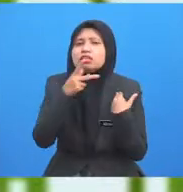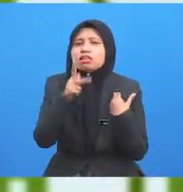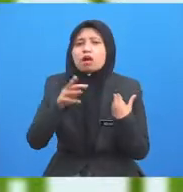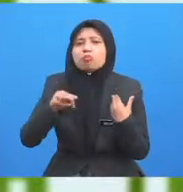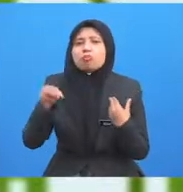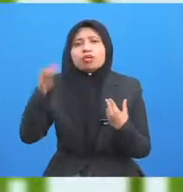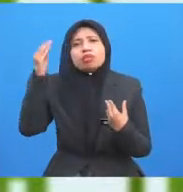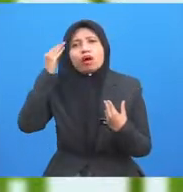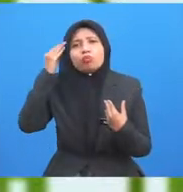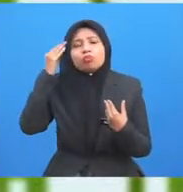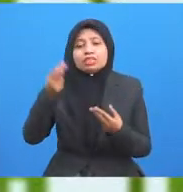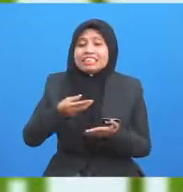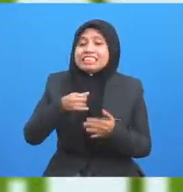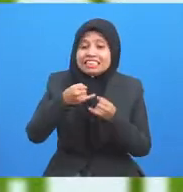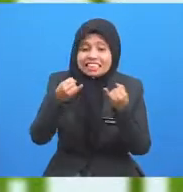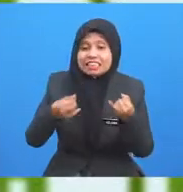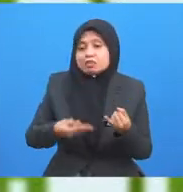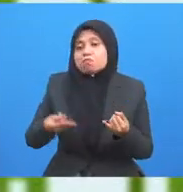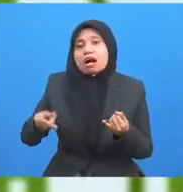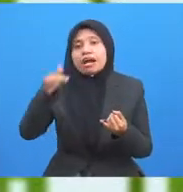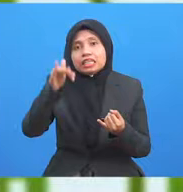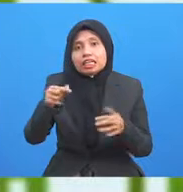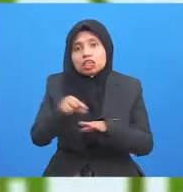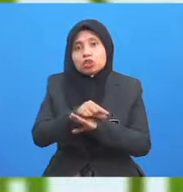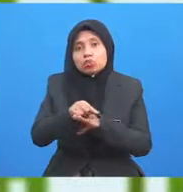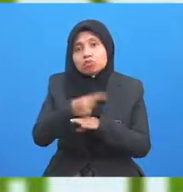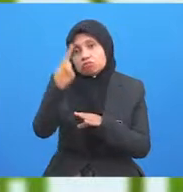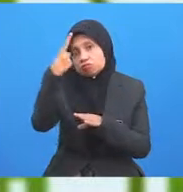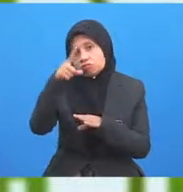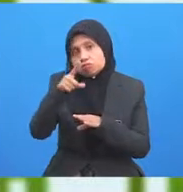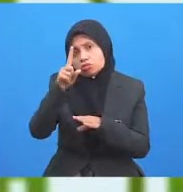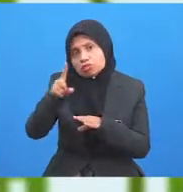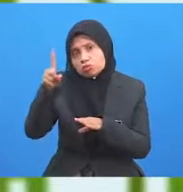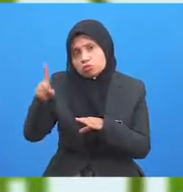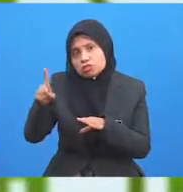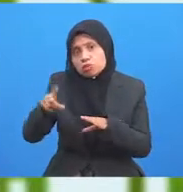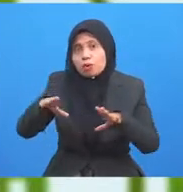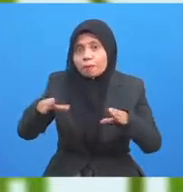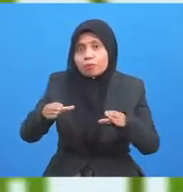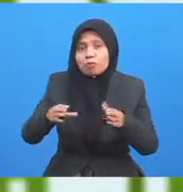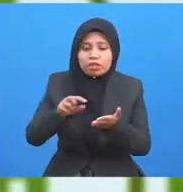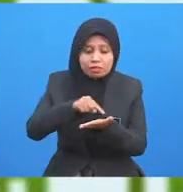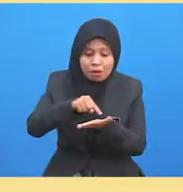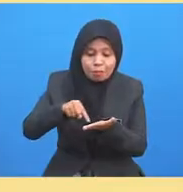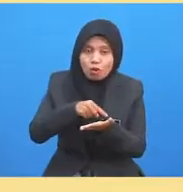apakah jenis bahan yang biasa digunakan dalam sesuatu pembinaan model olokan?